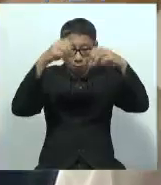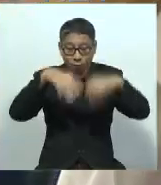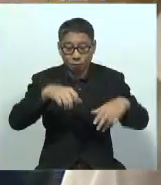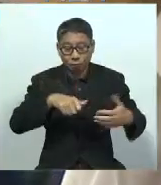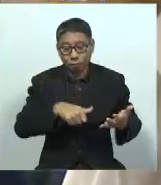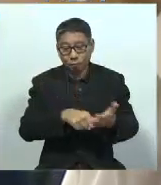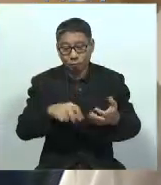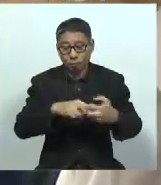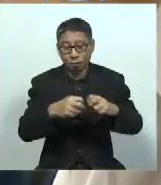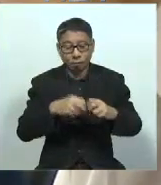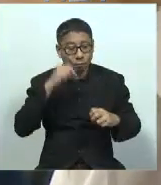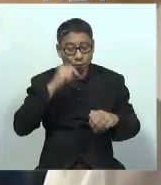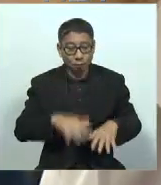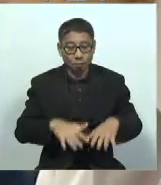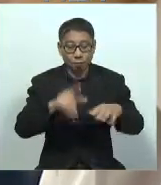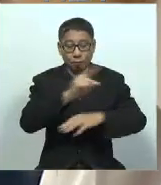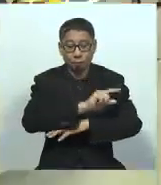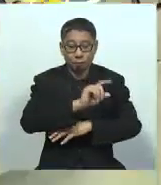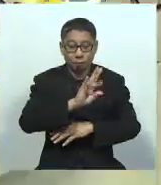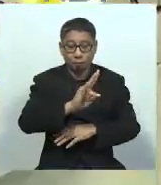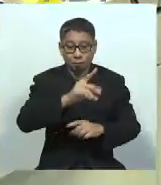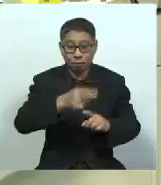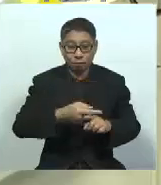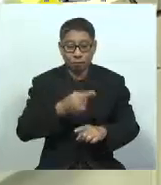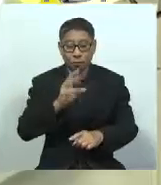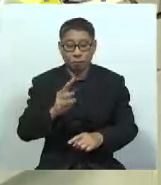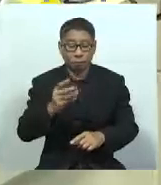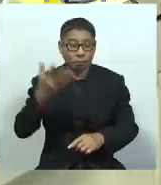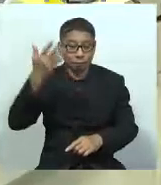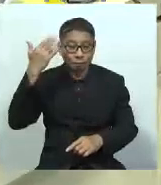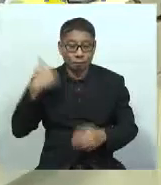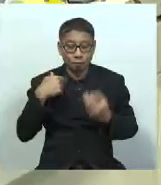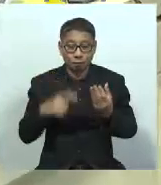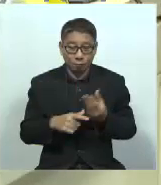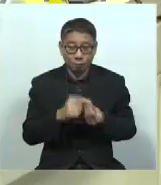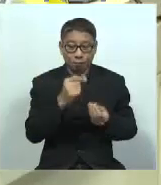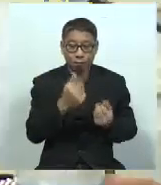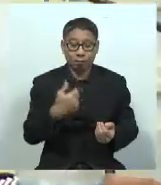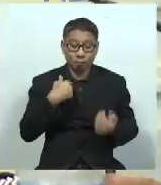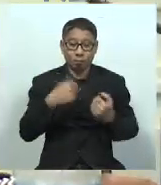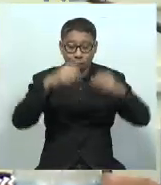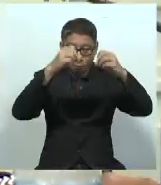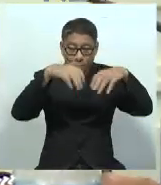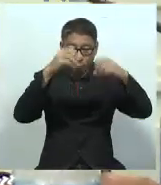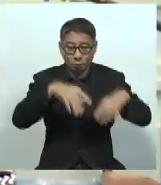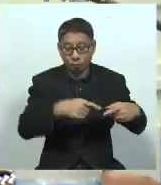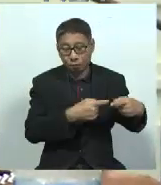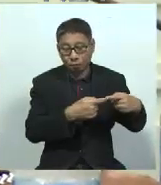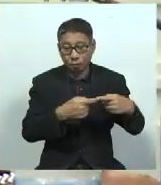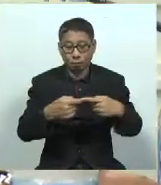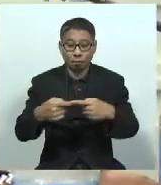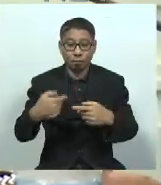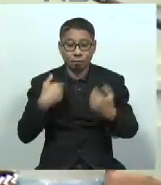แก้ปัญหาน้ำท่วมเมื่อวันที่7มิถุนายนที่ผ่านมาและแผนการรับมือปัญหาในช่วงสัปดาห์นี้จะเกิดฝนตกอย่างต่อเนื่